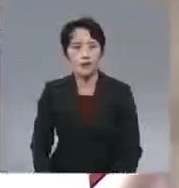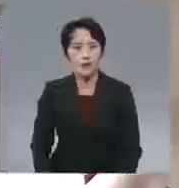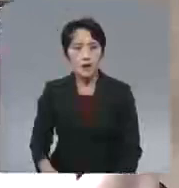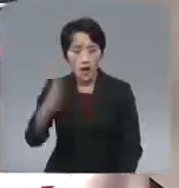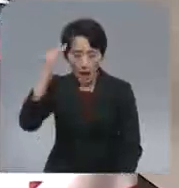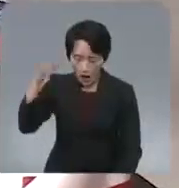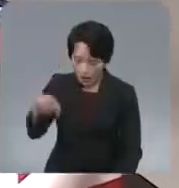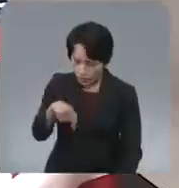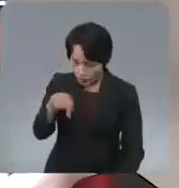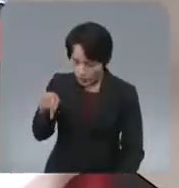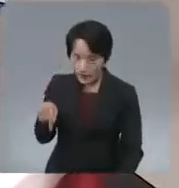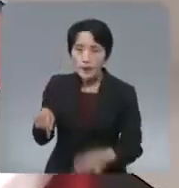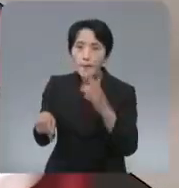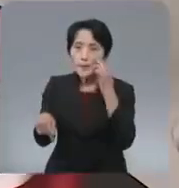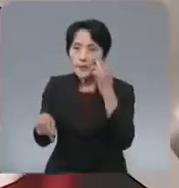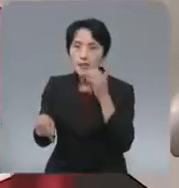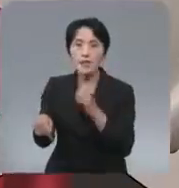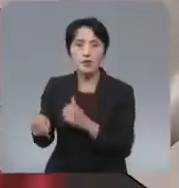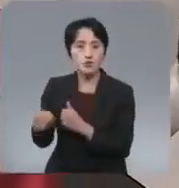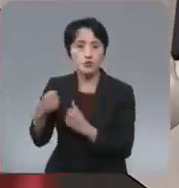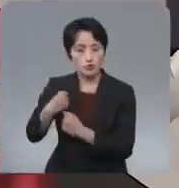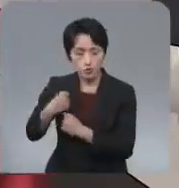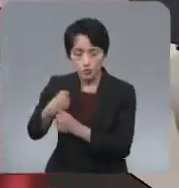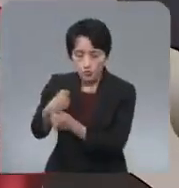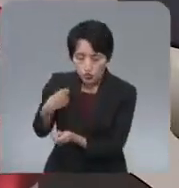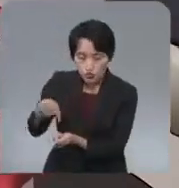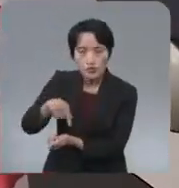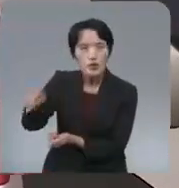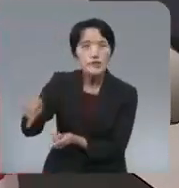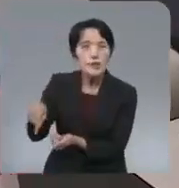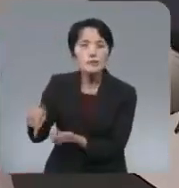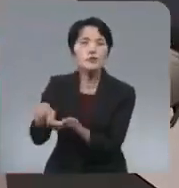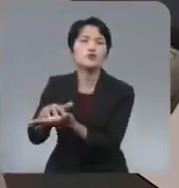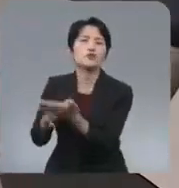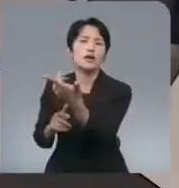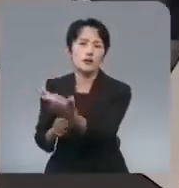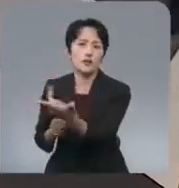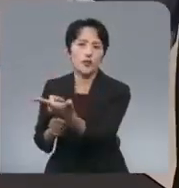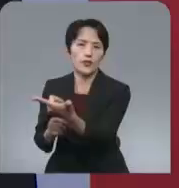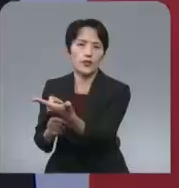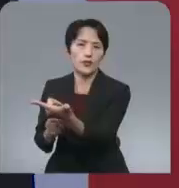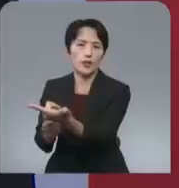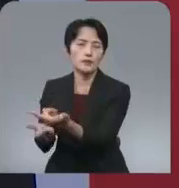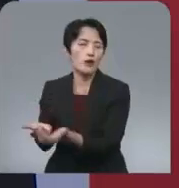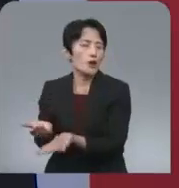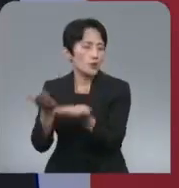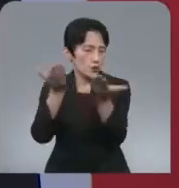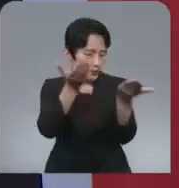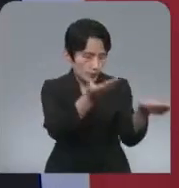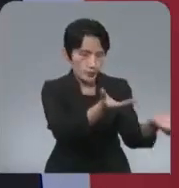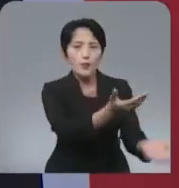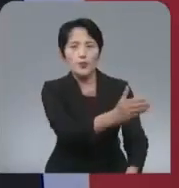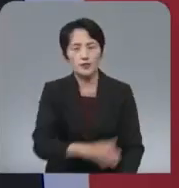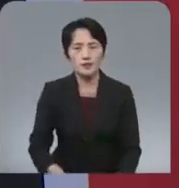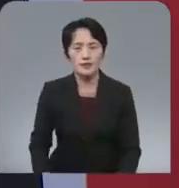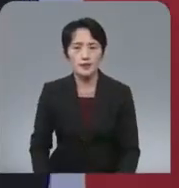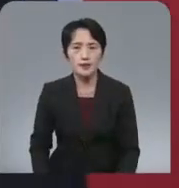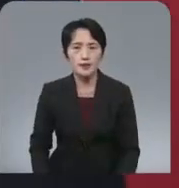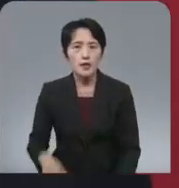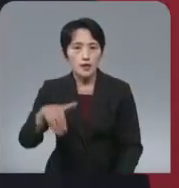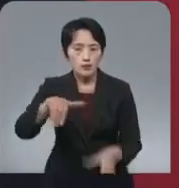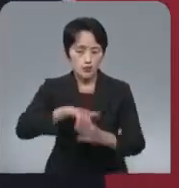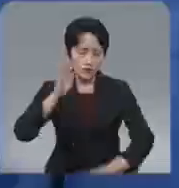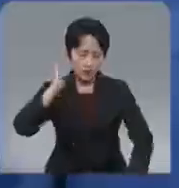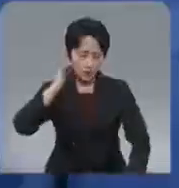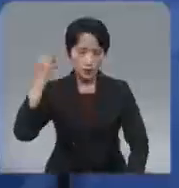enveloppant les cercueils a été replacé remplacé par le drapeau sud-coréen les dépouilles des 68 soldats sud coréens de mort et à